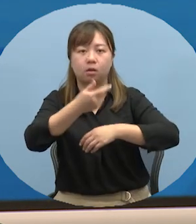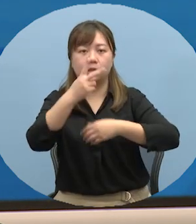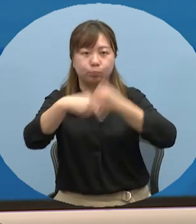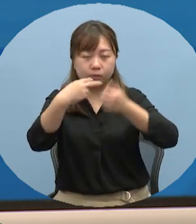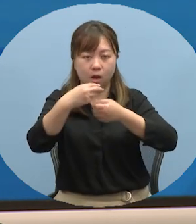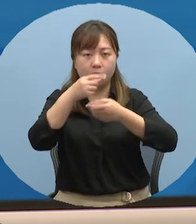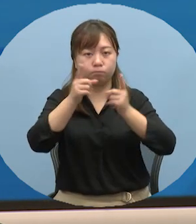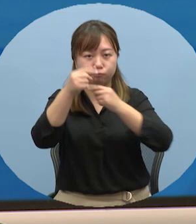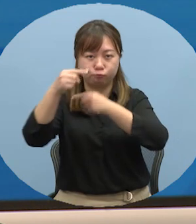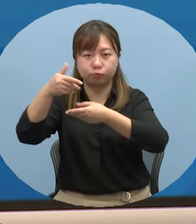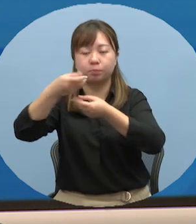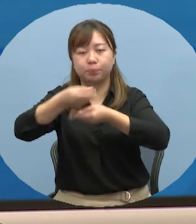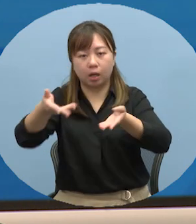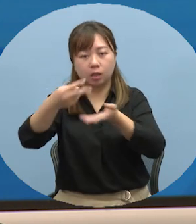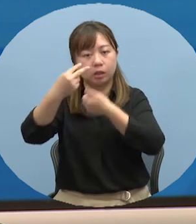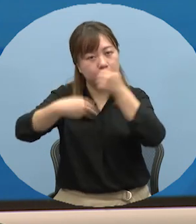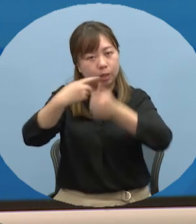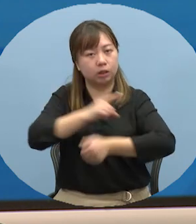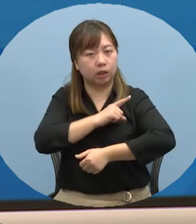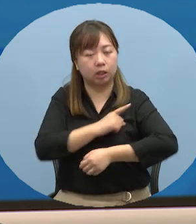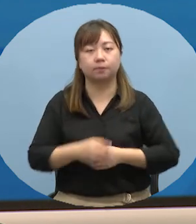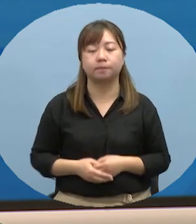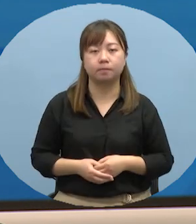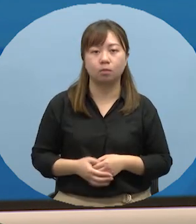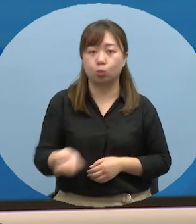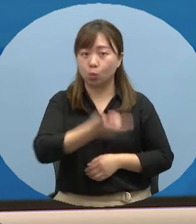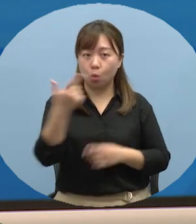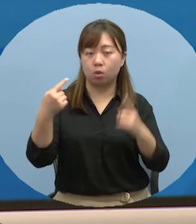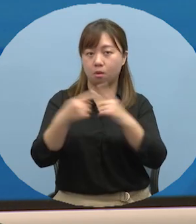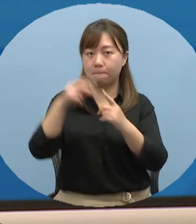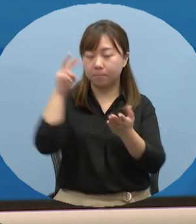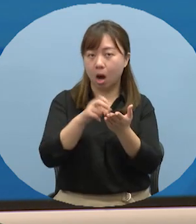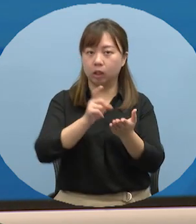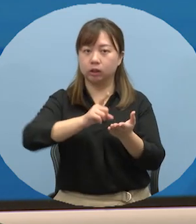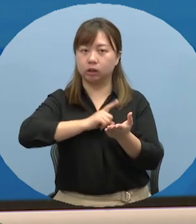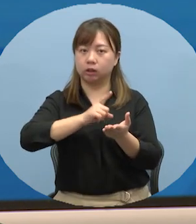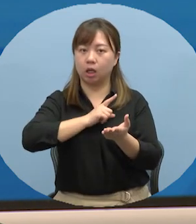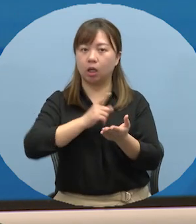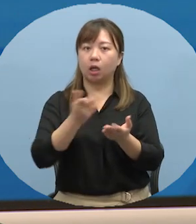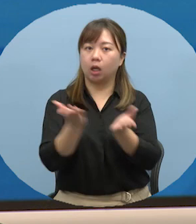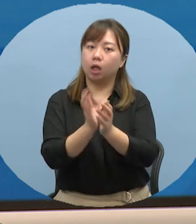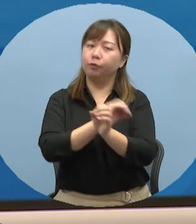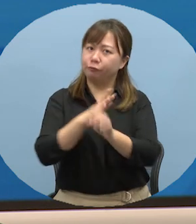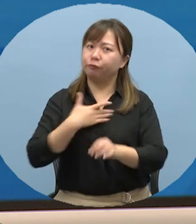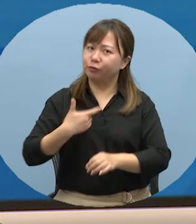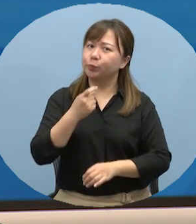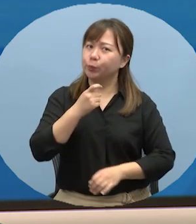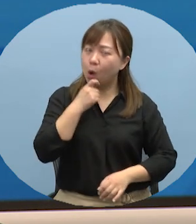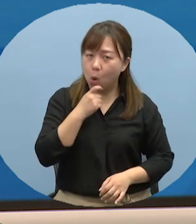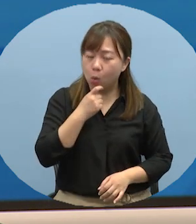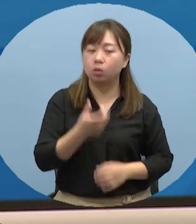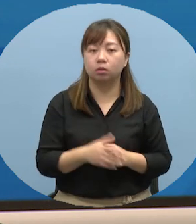民自行檢測。唔少嘅市民咧，知道自己有初步陽性結果咧，都即刻去咗急